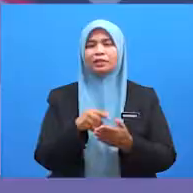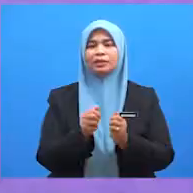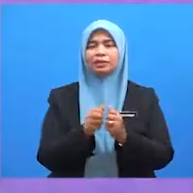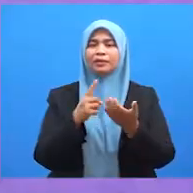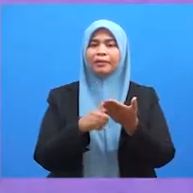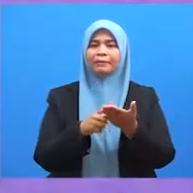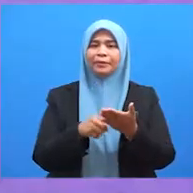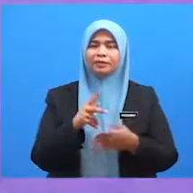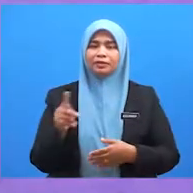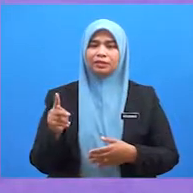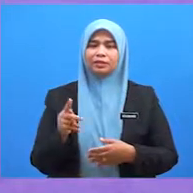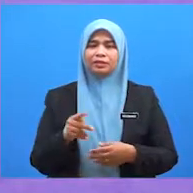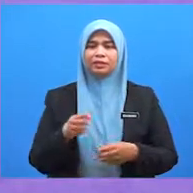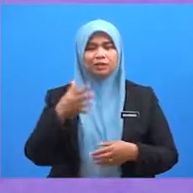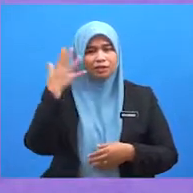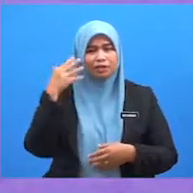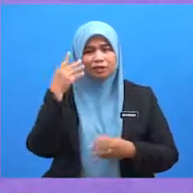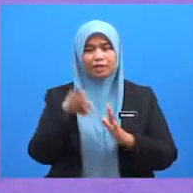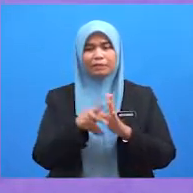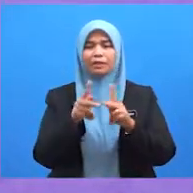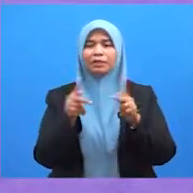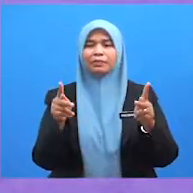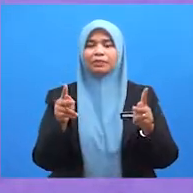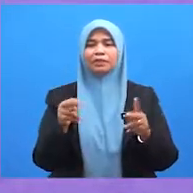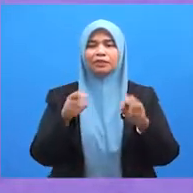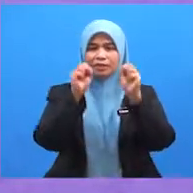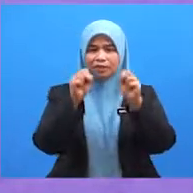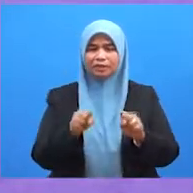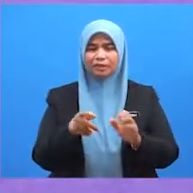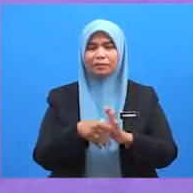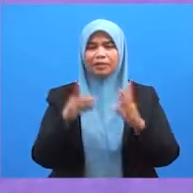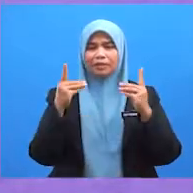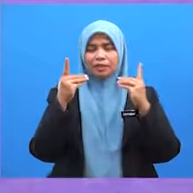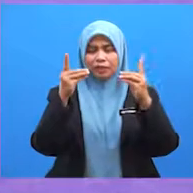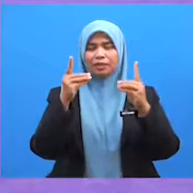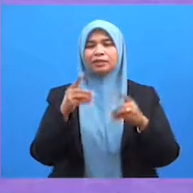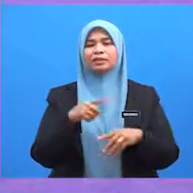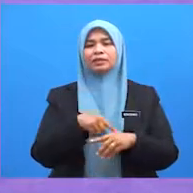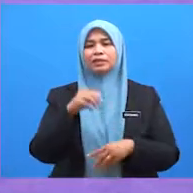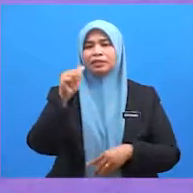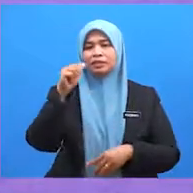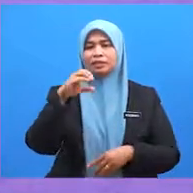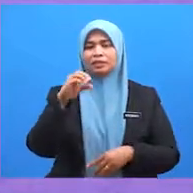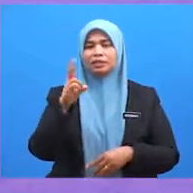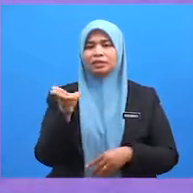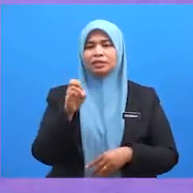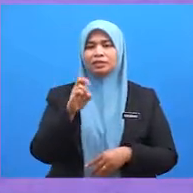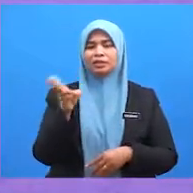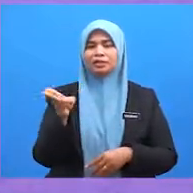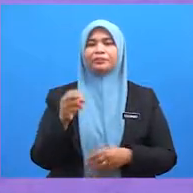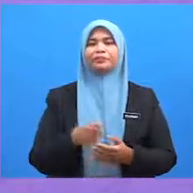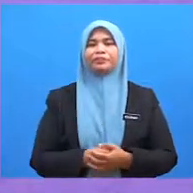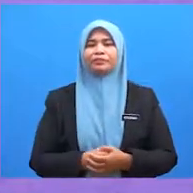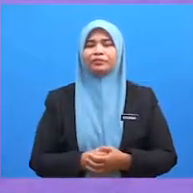membincangkan sejarah perkembangan sistem pendidikan di Aceh. Kejatuhan Melaka pada